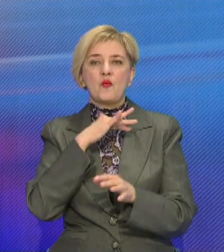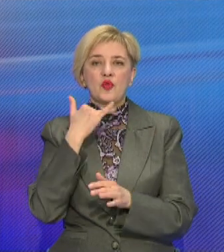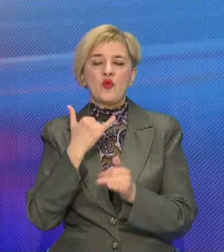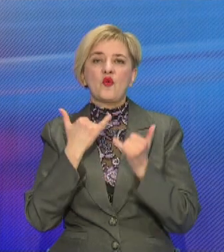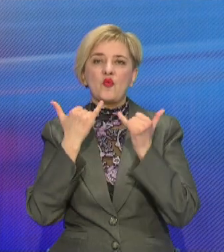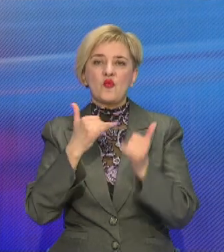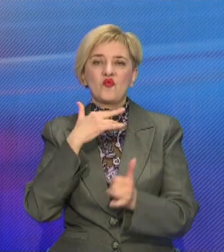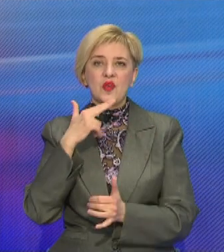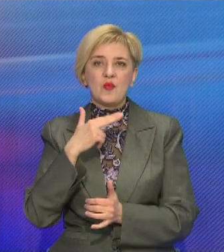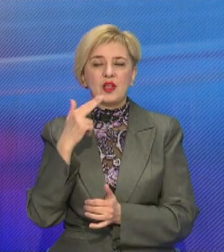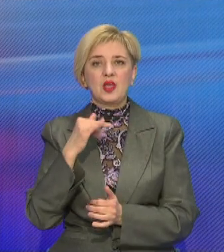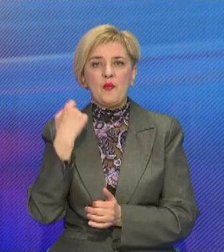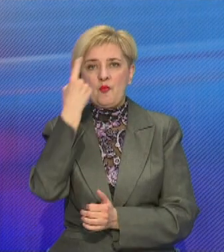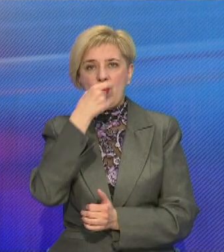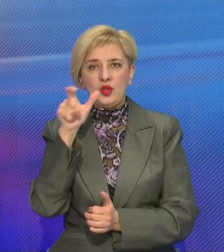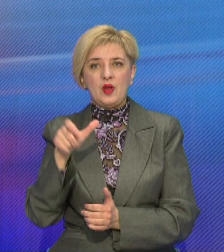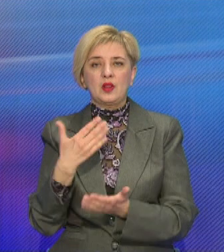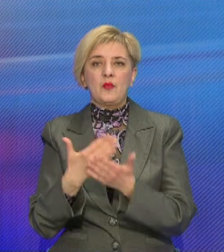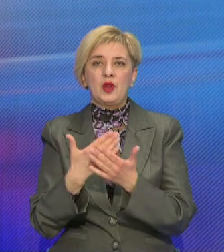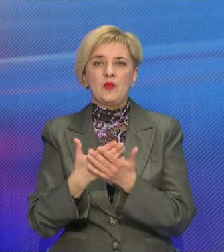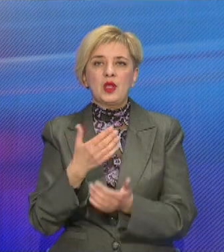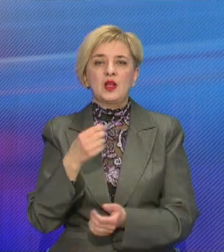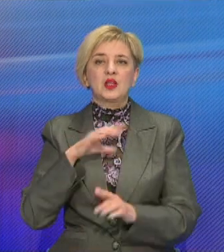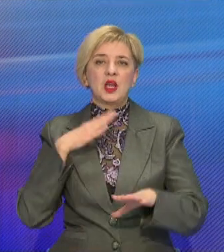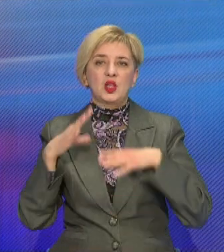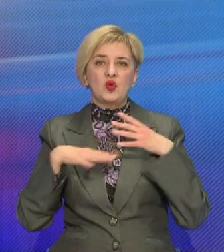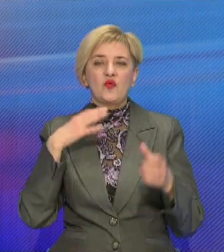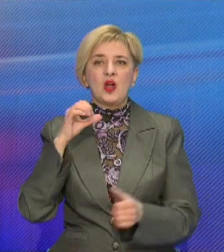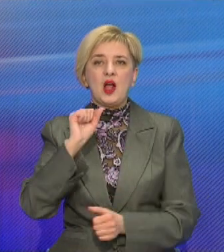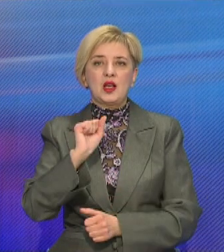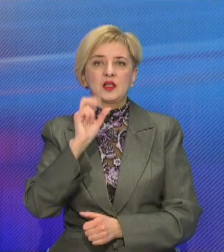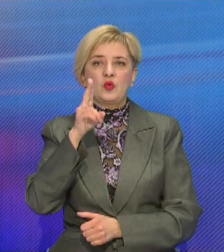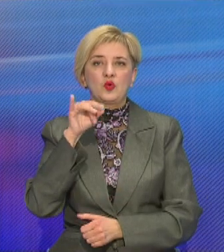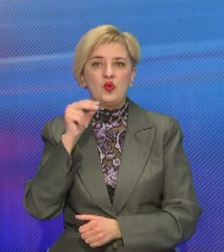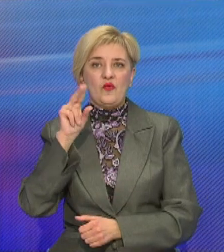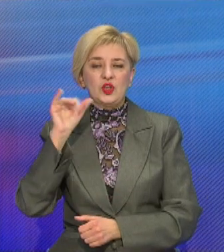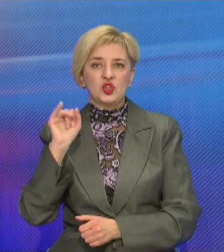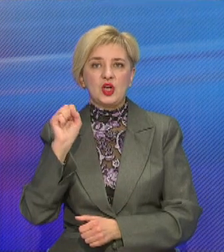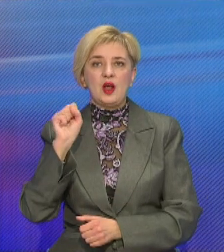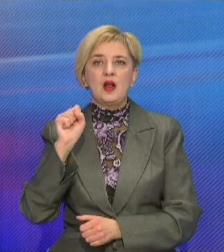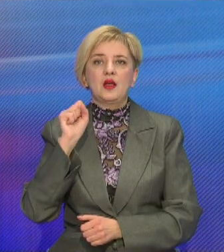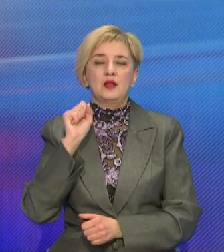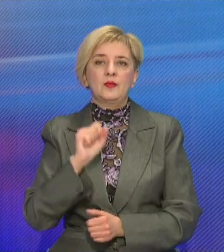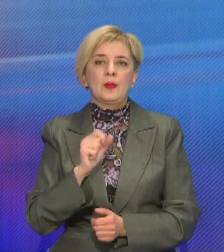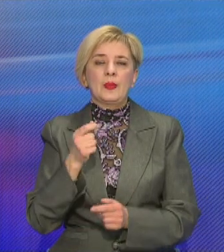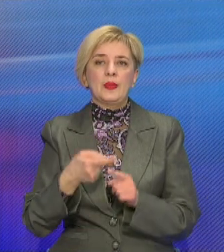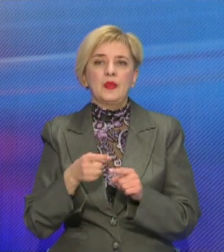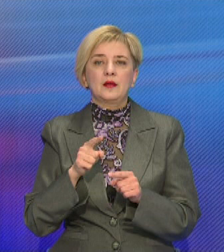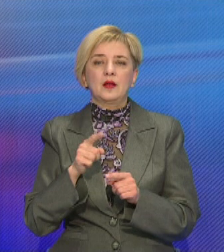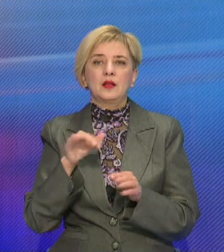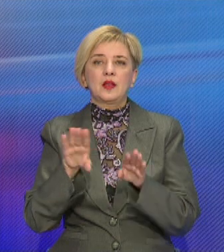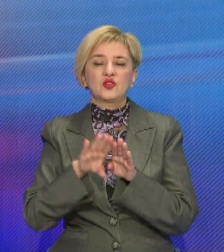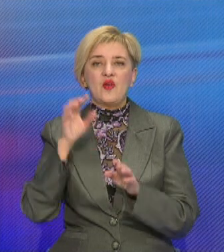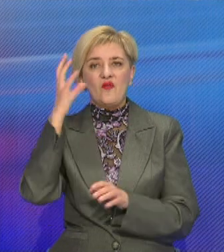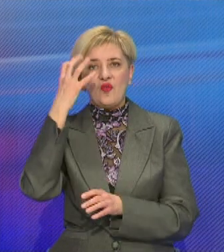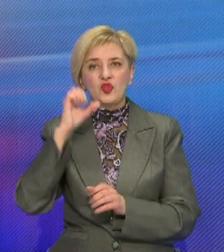На кадрах тренировка легендарного Александра Курловича, а тады у 80-х еще будущего чемпиона свету. А так само фото